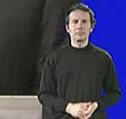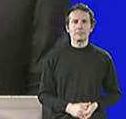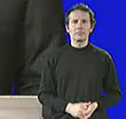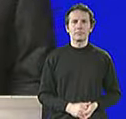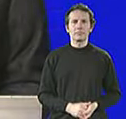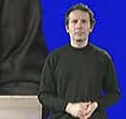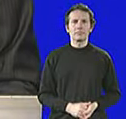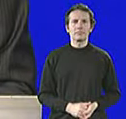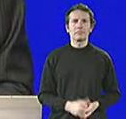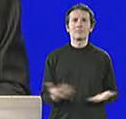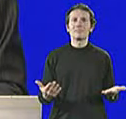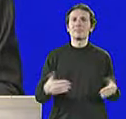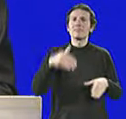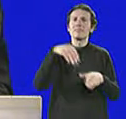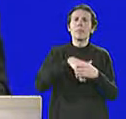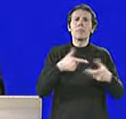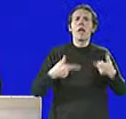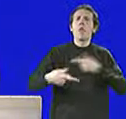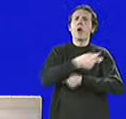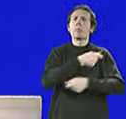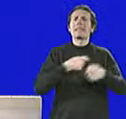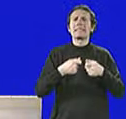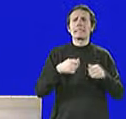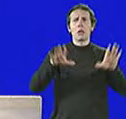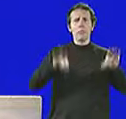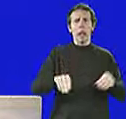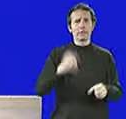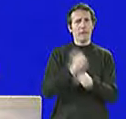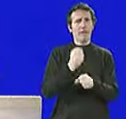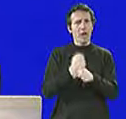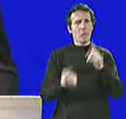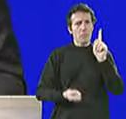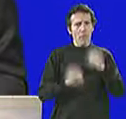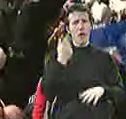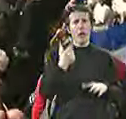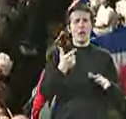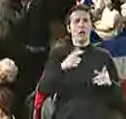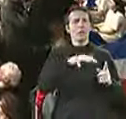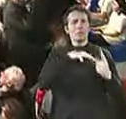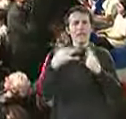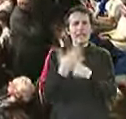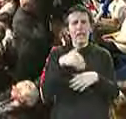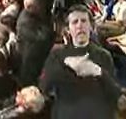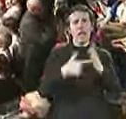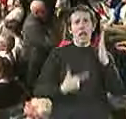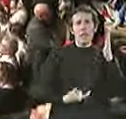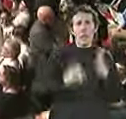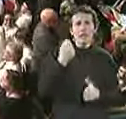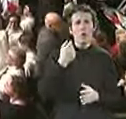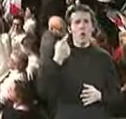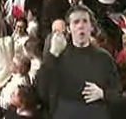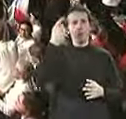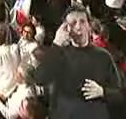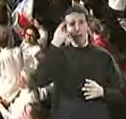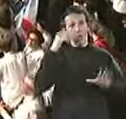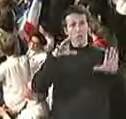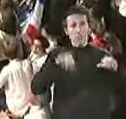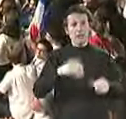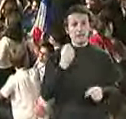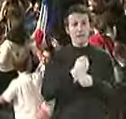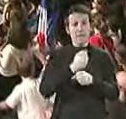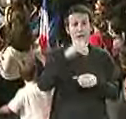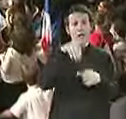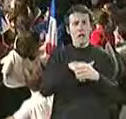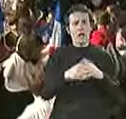La place du travail dans l'économie, dans la société, dans l'éducation, dans la morale, c'est une question pour nous